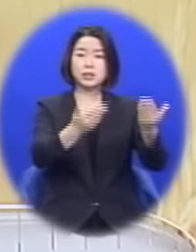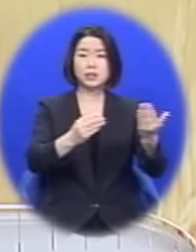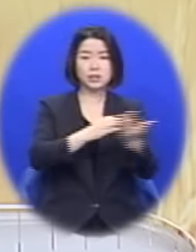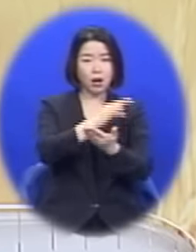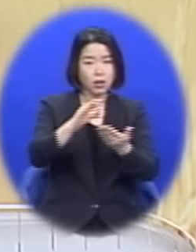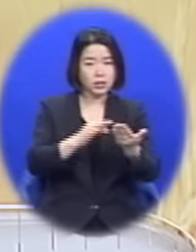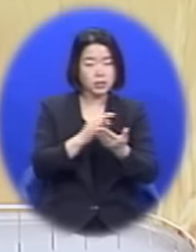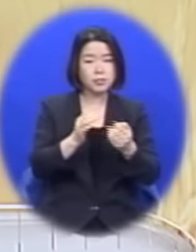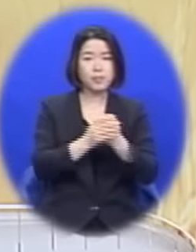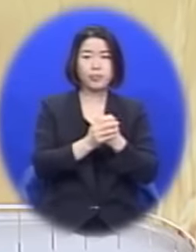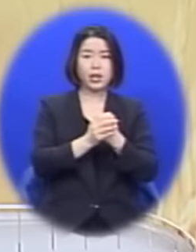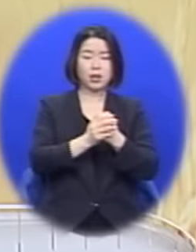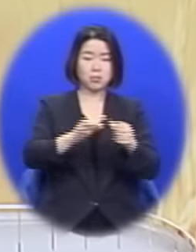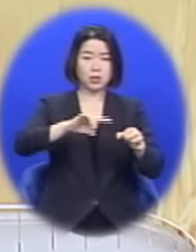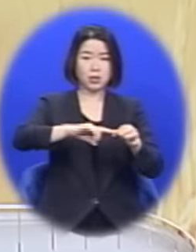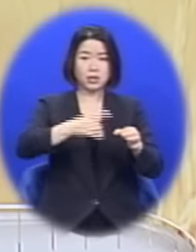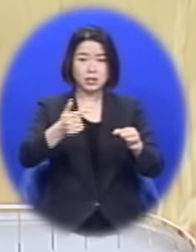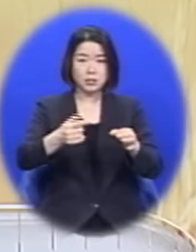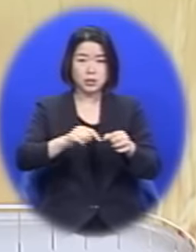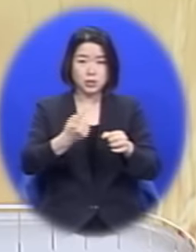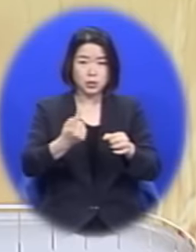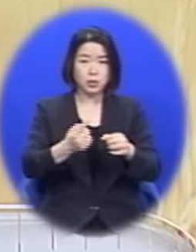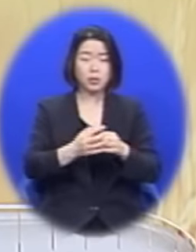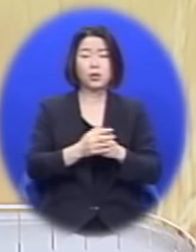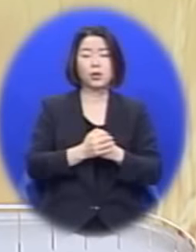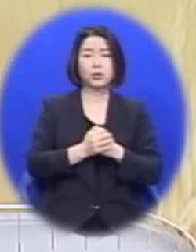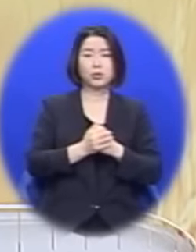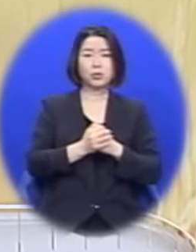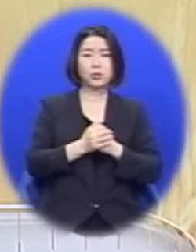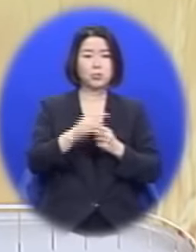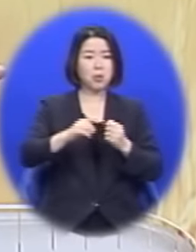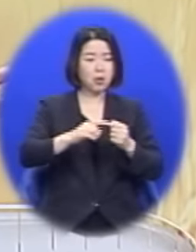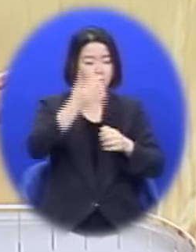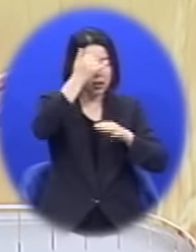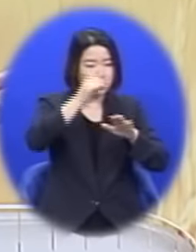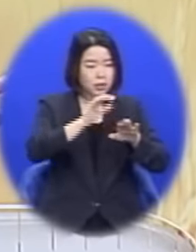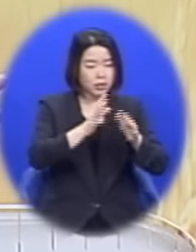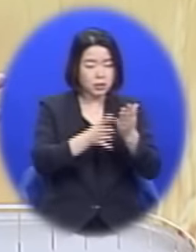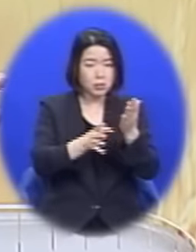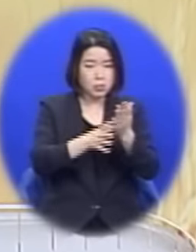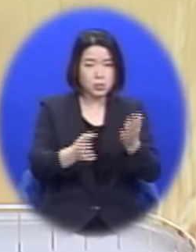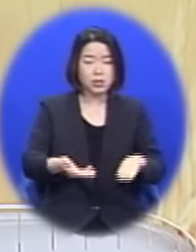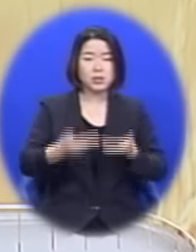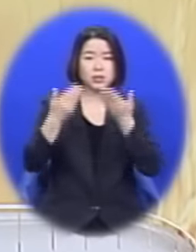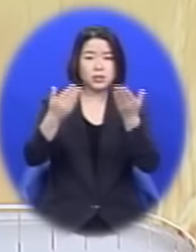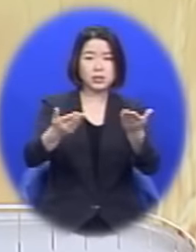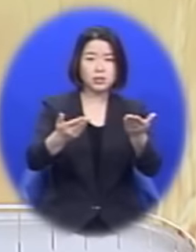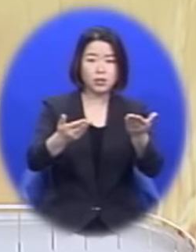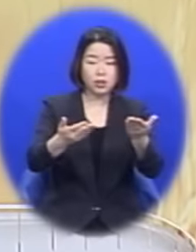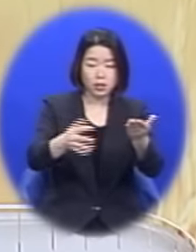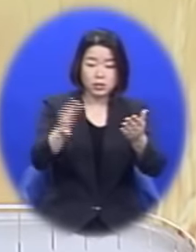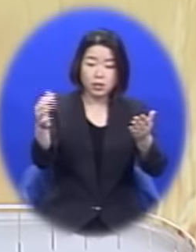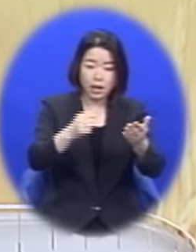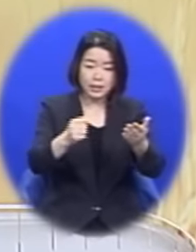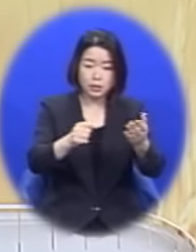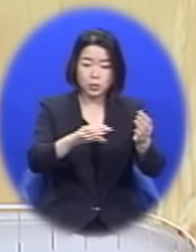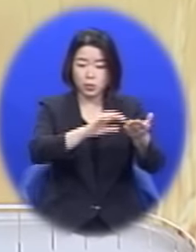첫 열매와 십일조를 가지고 먹고 사는 겁니다. 근데 성전 일할 사람이 없어요. 성도들이 바치질